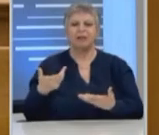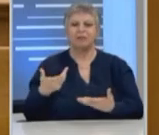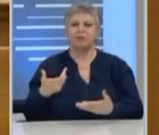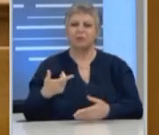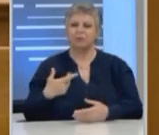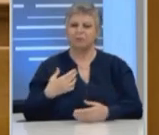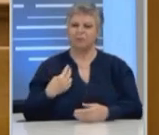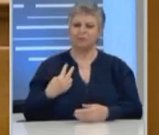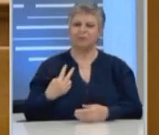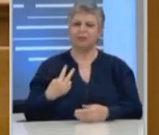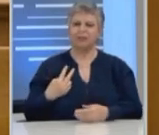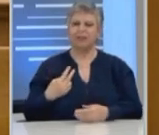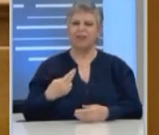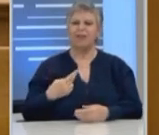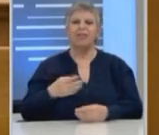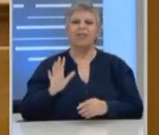δεν αρκεί στην πολιτική να έχεις